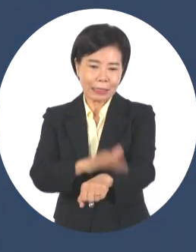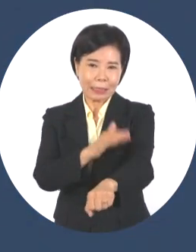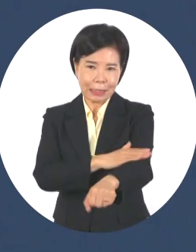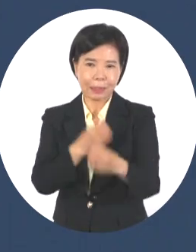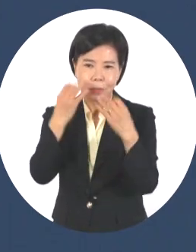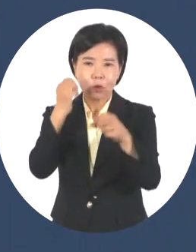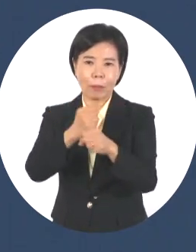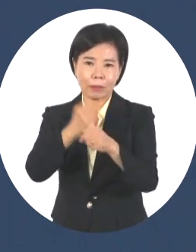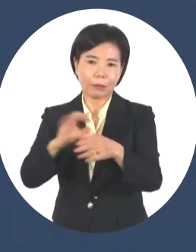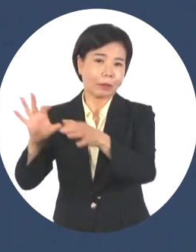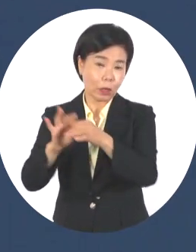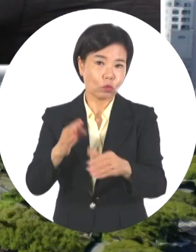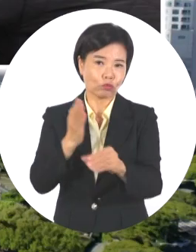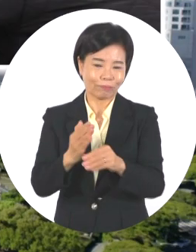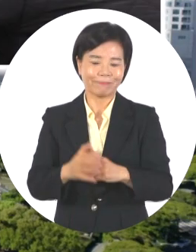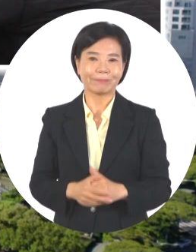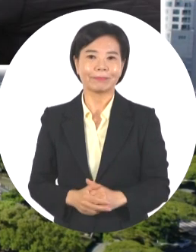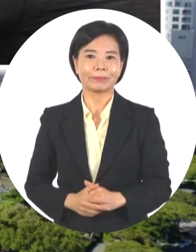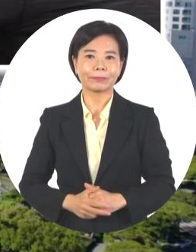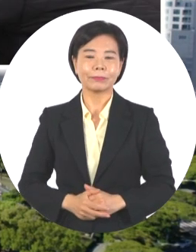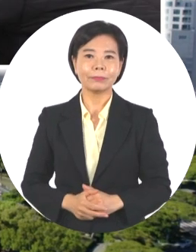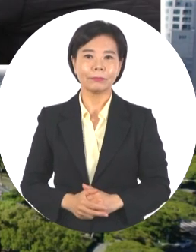이어가고자 합니다.